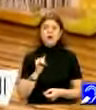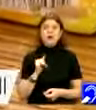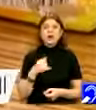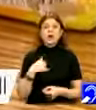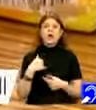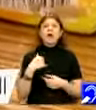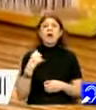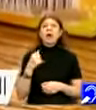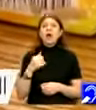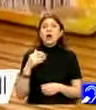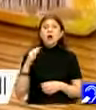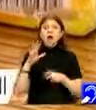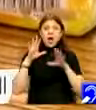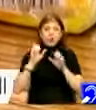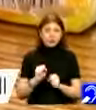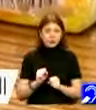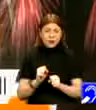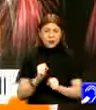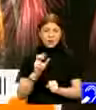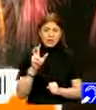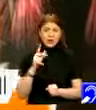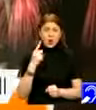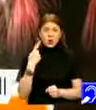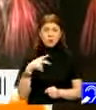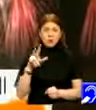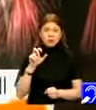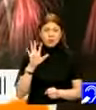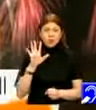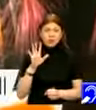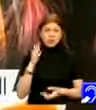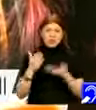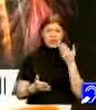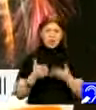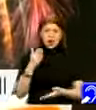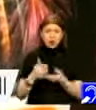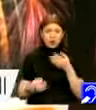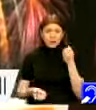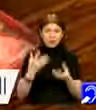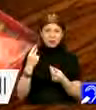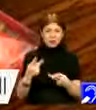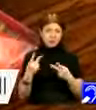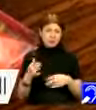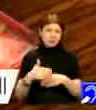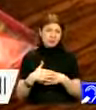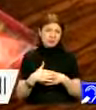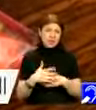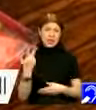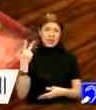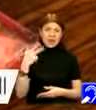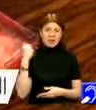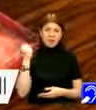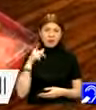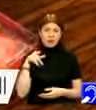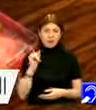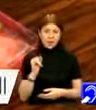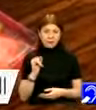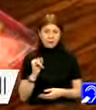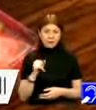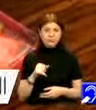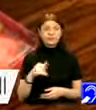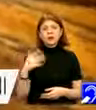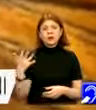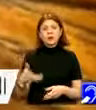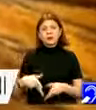vederea confiscării, peste 85.000 de kilograme de articole pirotehnice în valoare de aproximativ 3 milioane de lei. Au fost